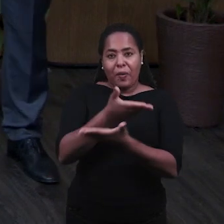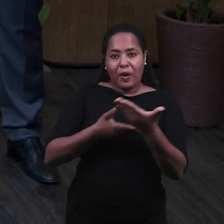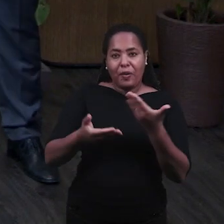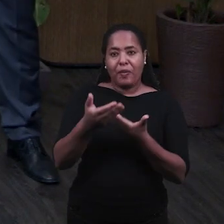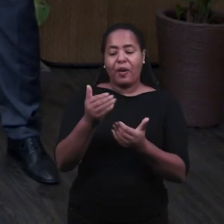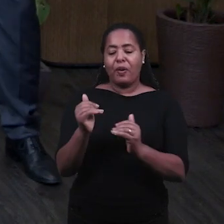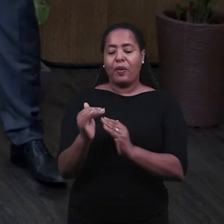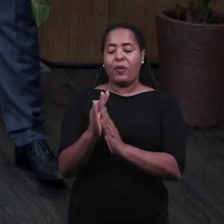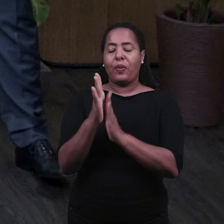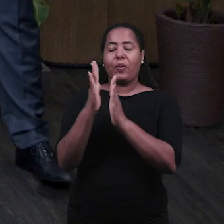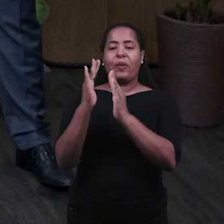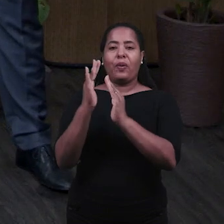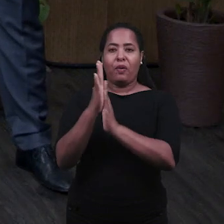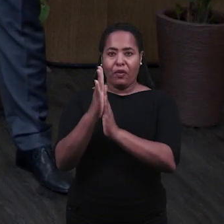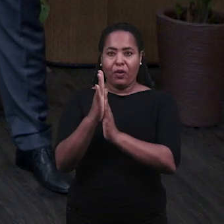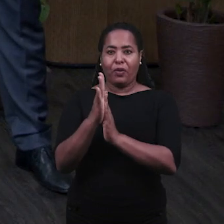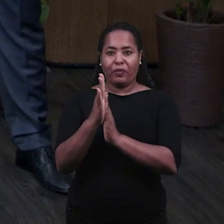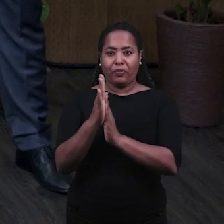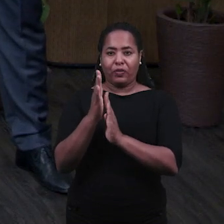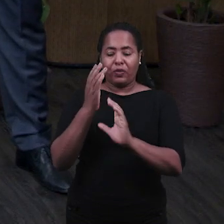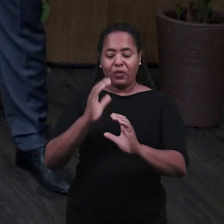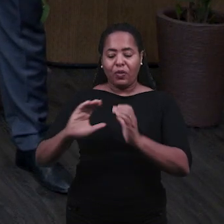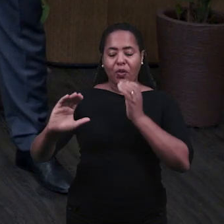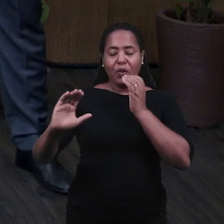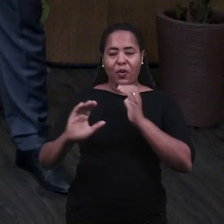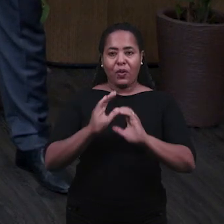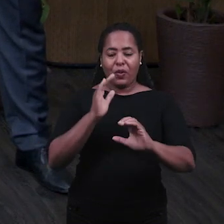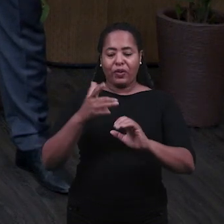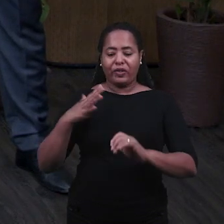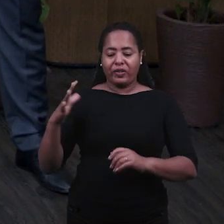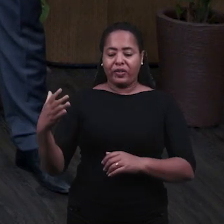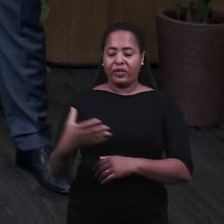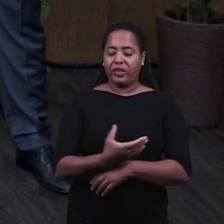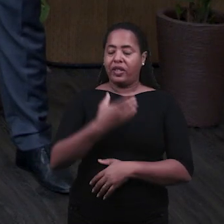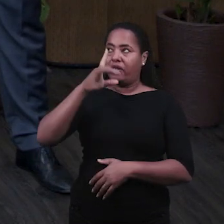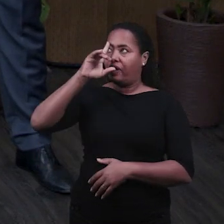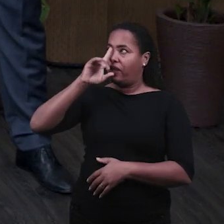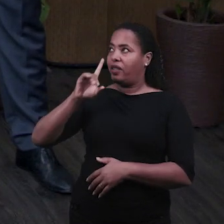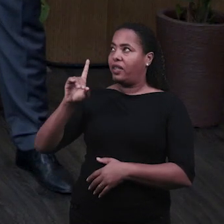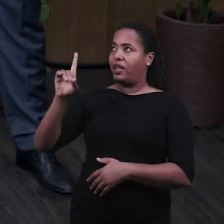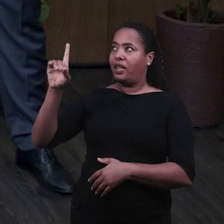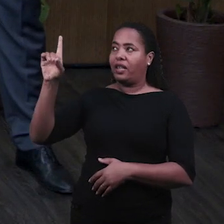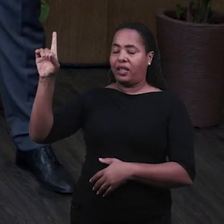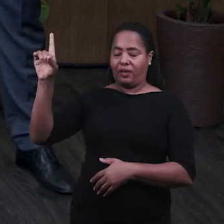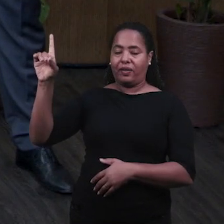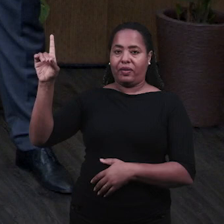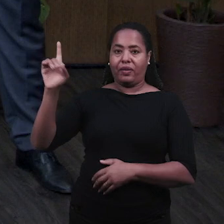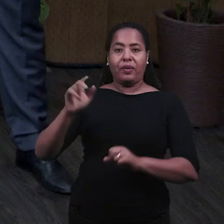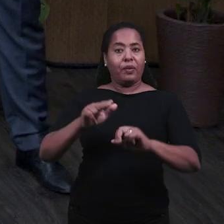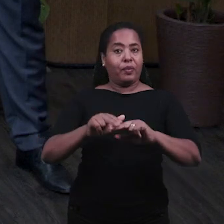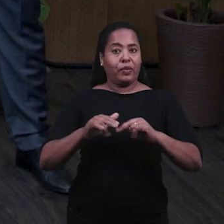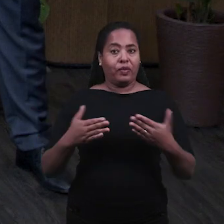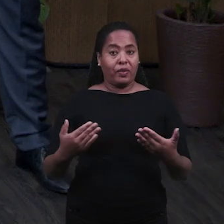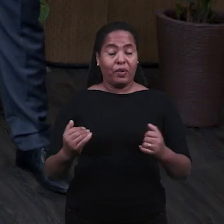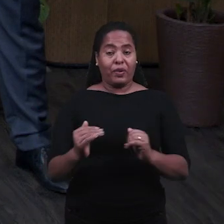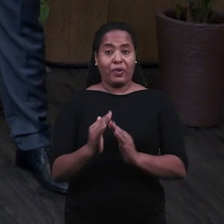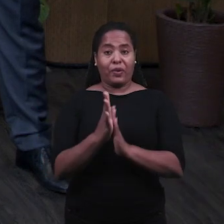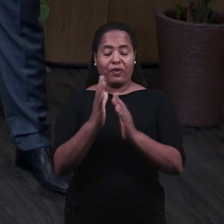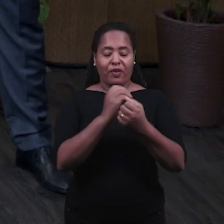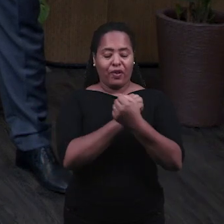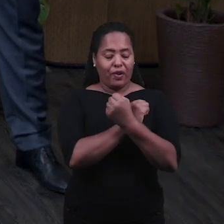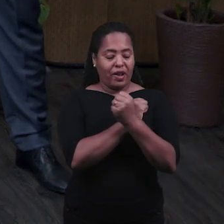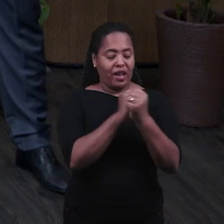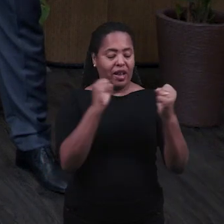d'une louange, d'un cantique d'adoration à Dieu, car la louange